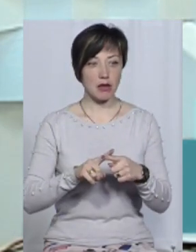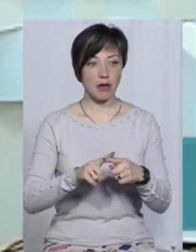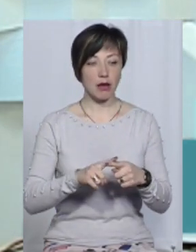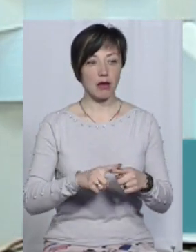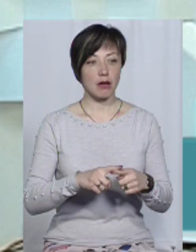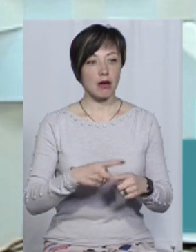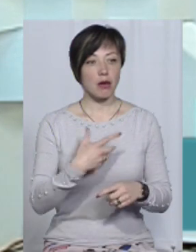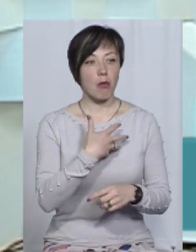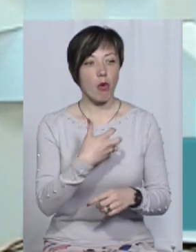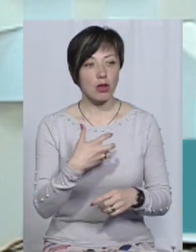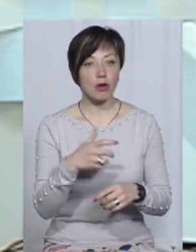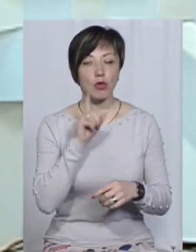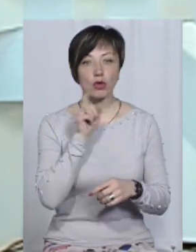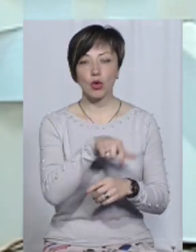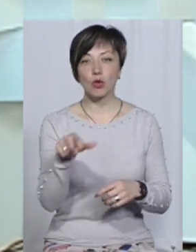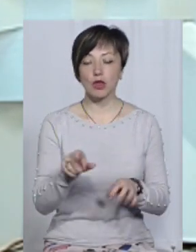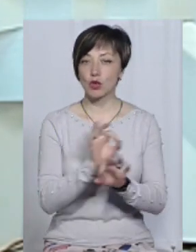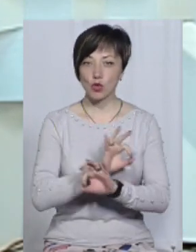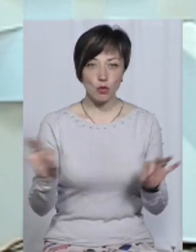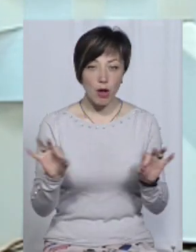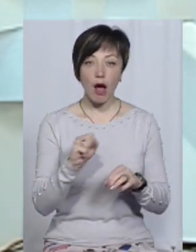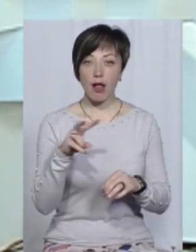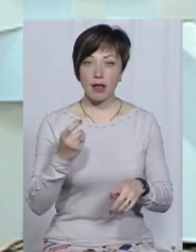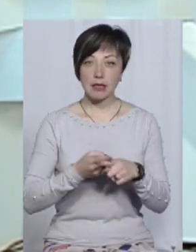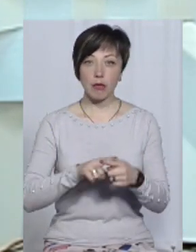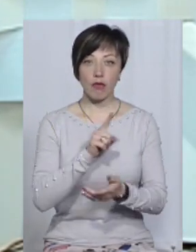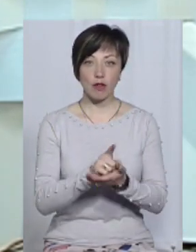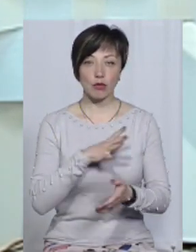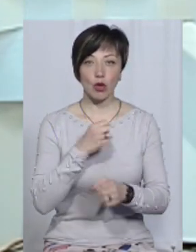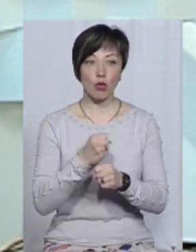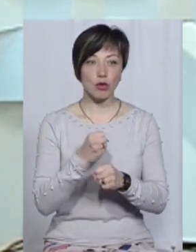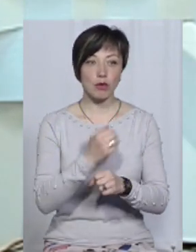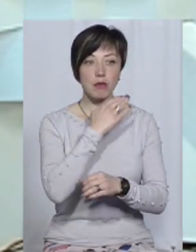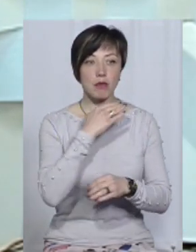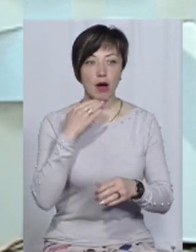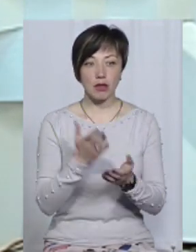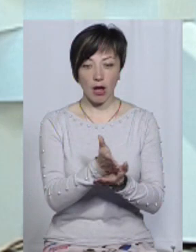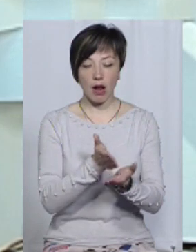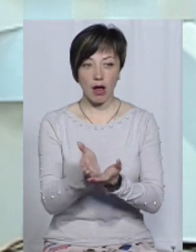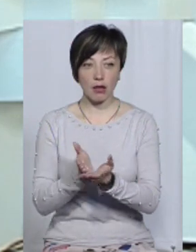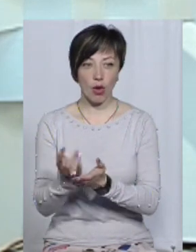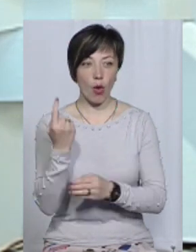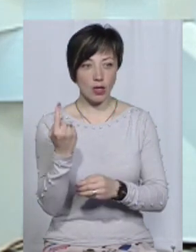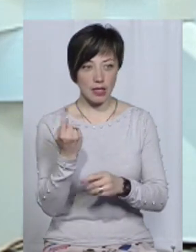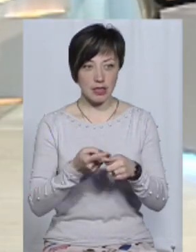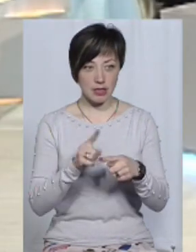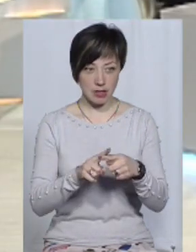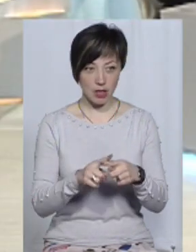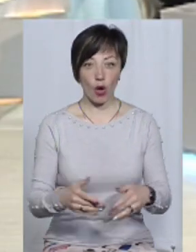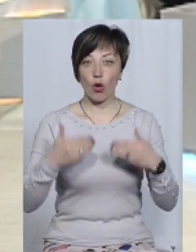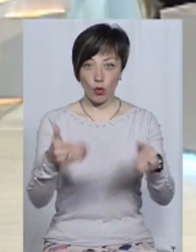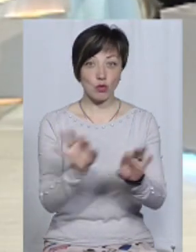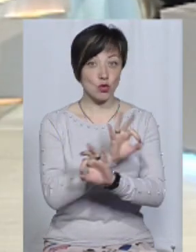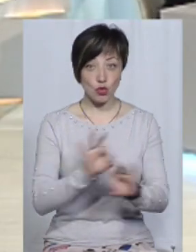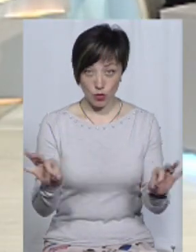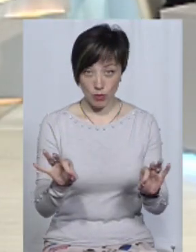поклик молодих людей, це є супер, але, звичайно, це повинно бути робота багатогранна. Щось одне, ось це крок, це